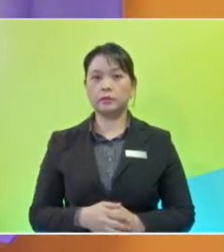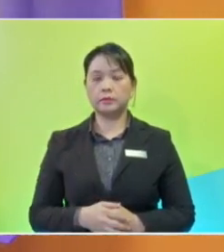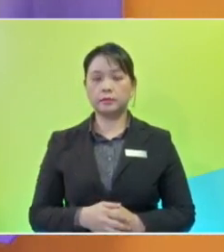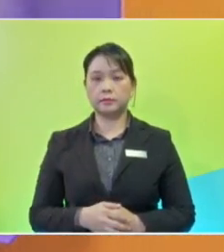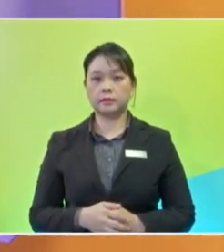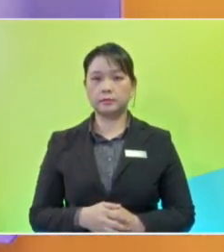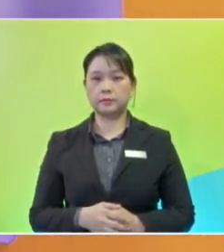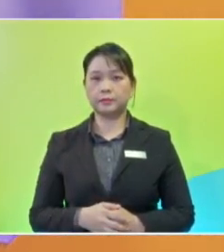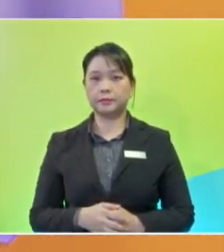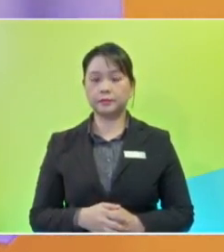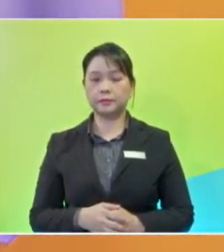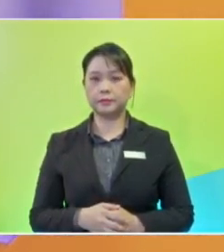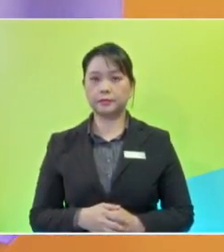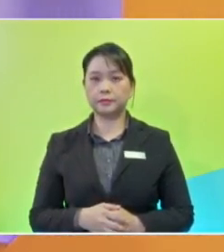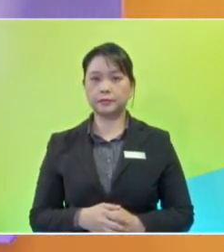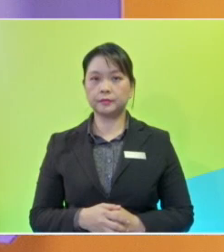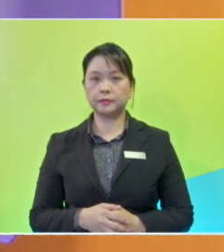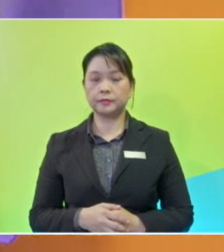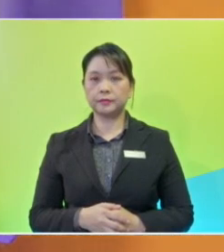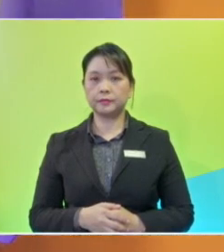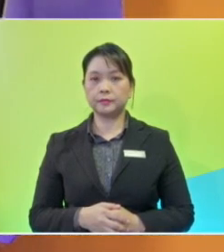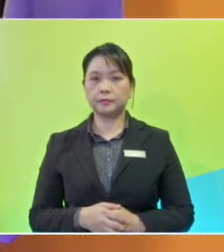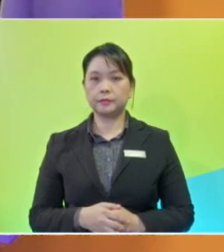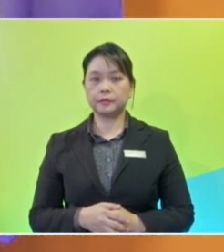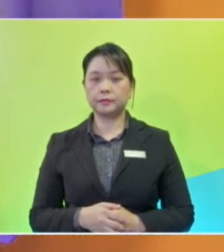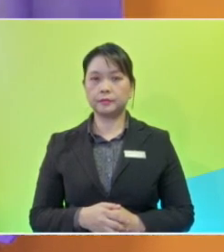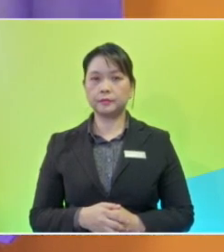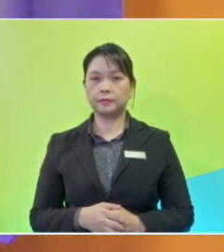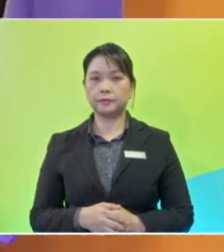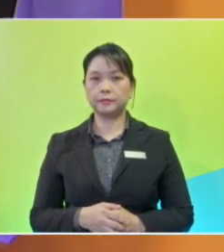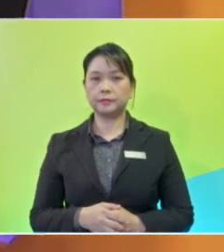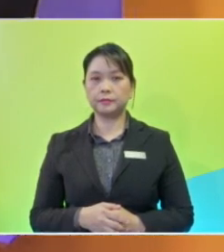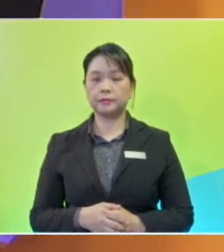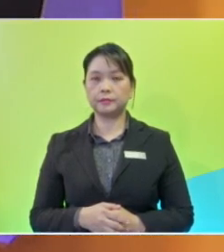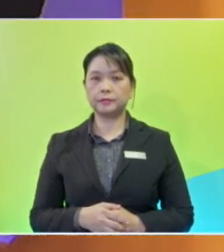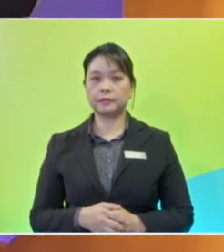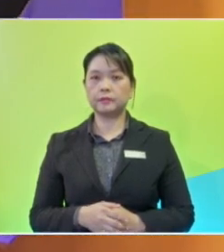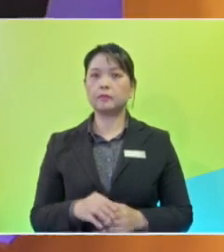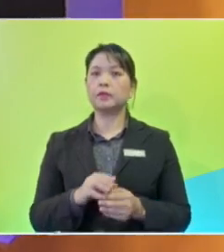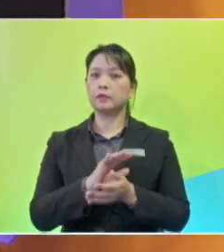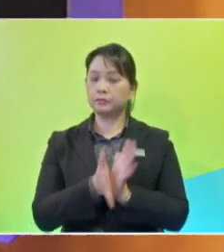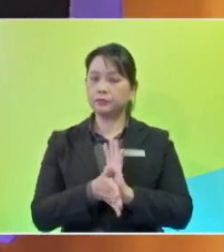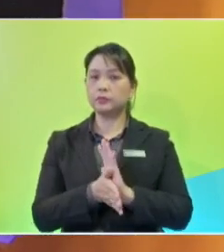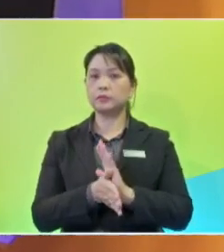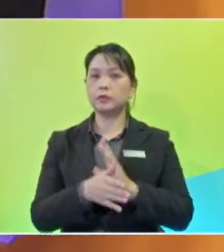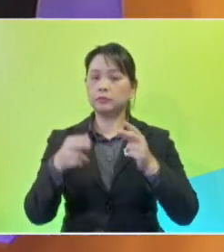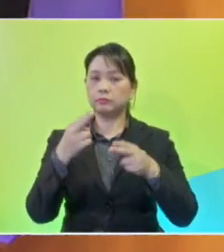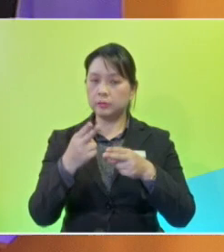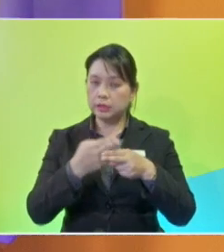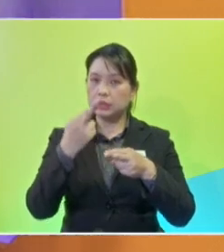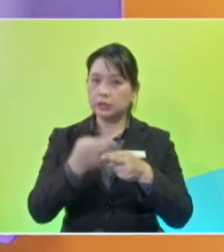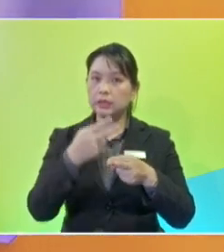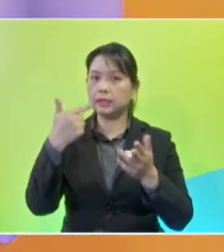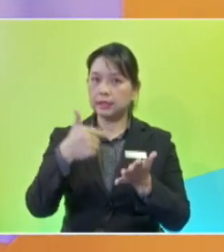jadi begini 3 m² + 18m + 27 + memudahkan kita akan pindah